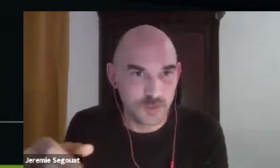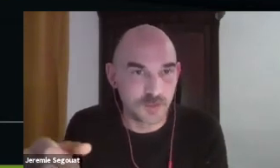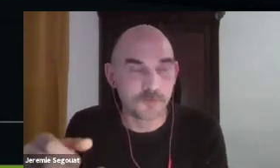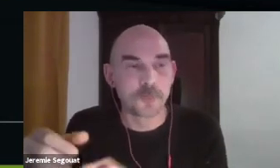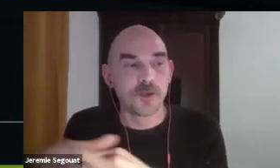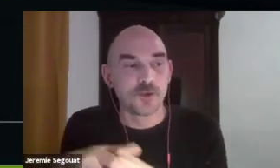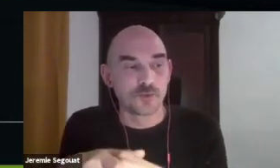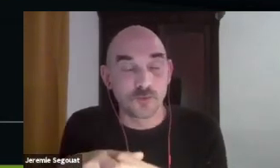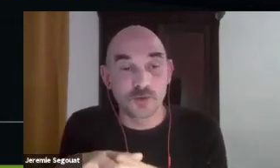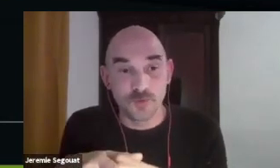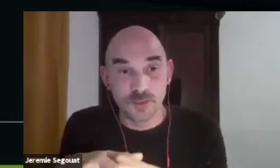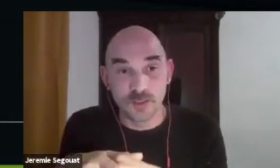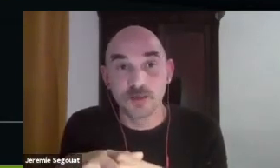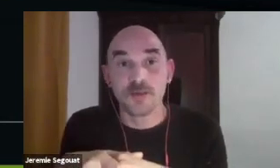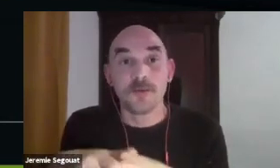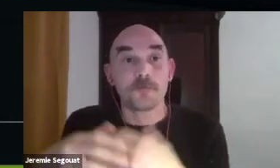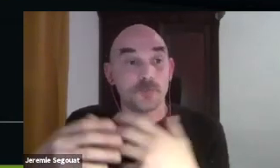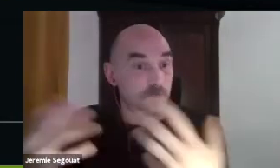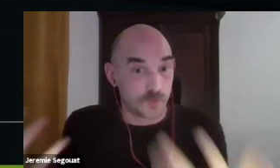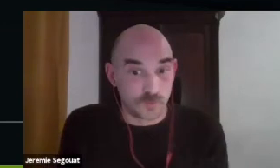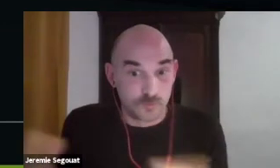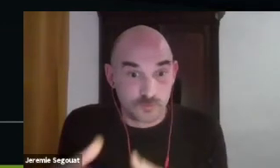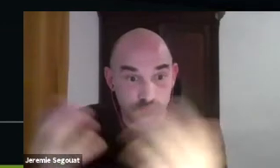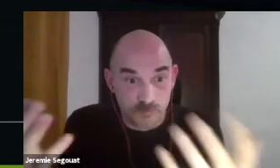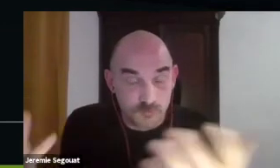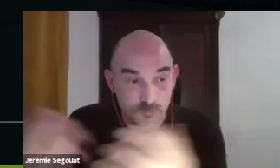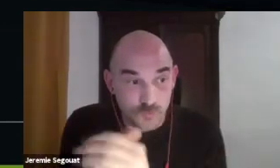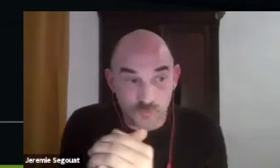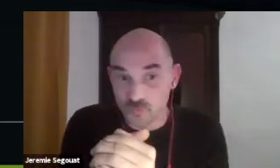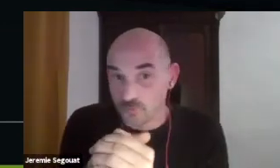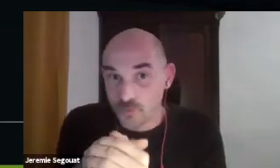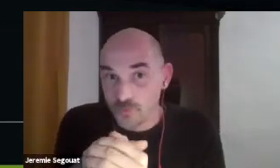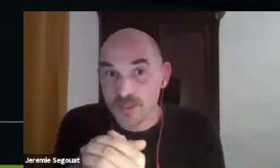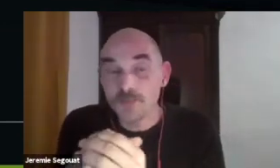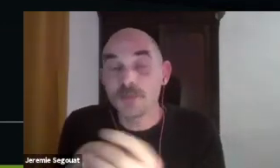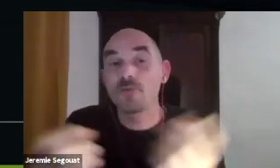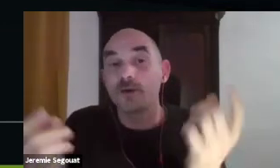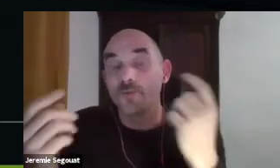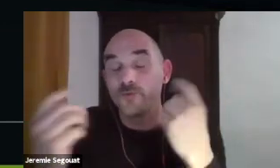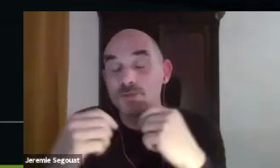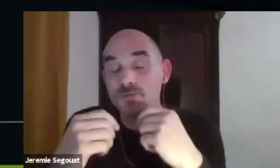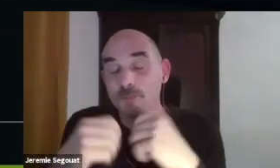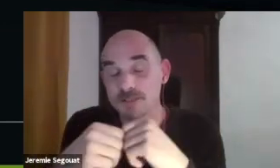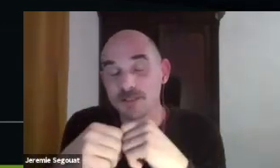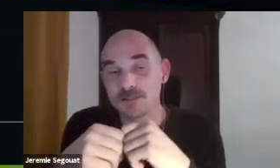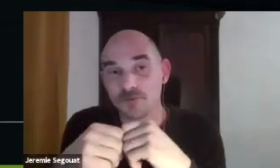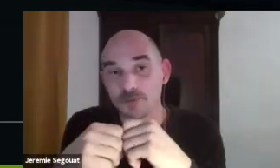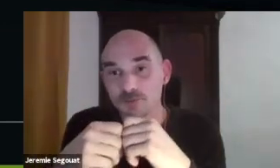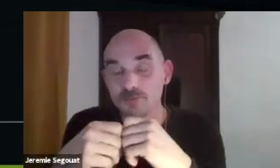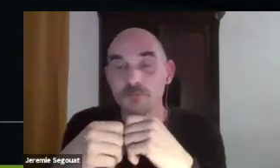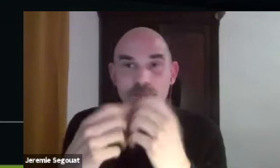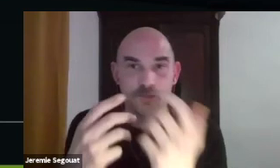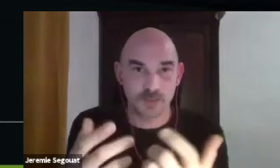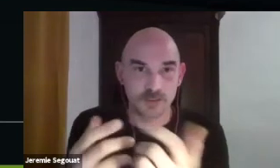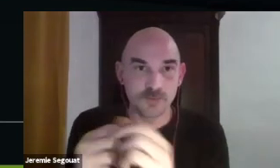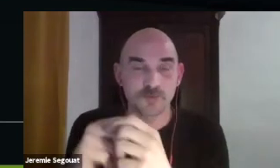communiquer donc on va communiquer de tout ce qu'on veut communiquer mais on va aussi faire passer des informations